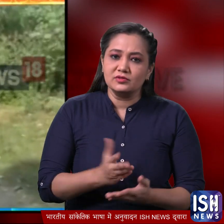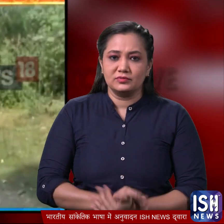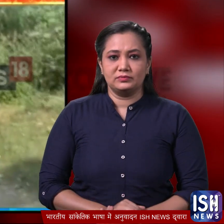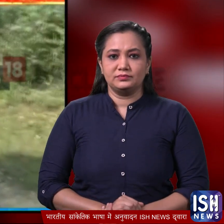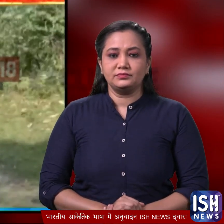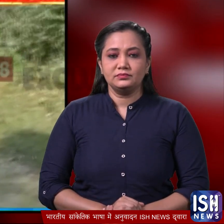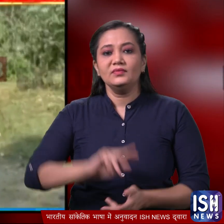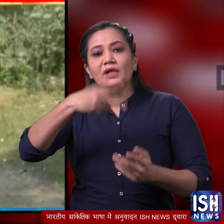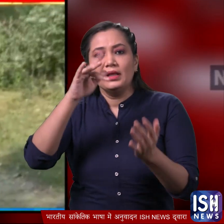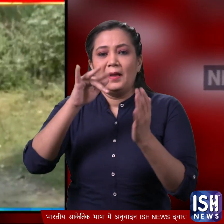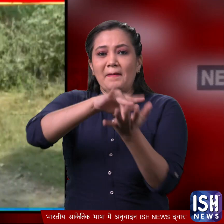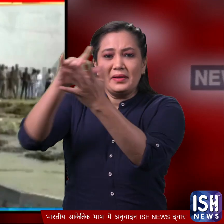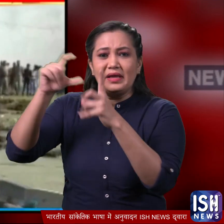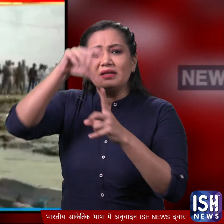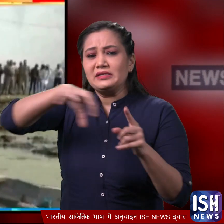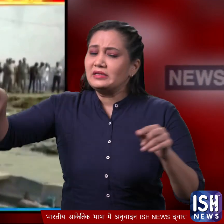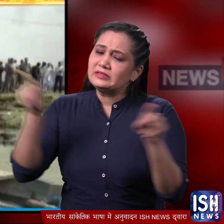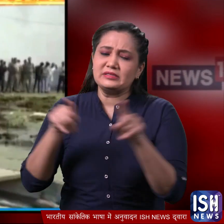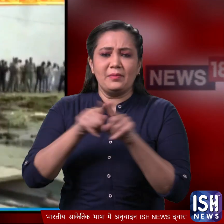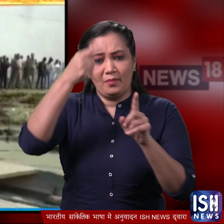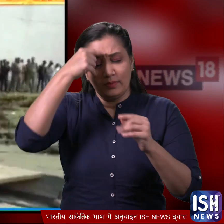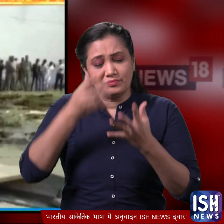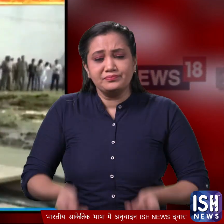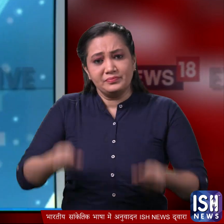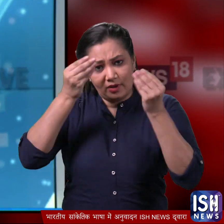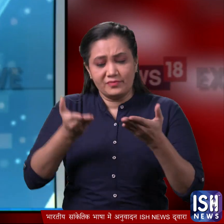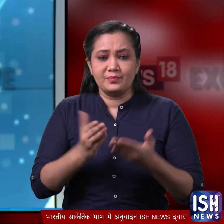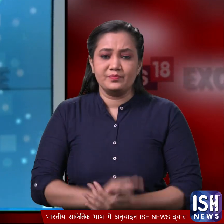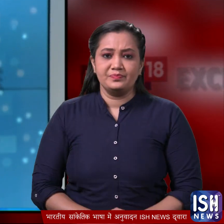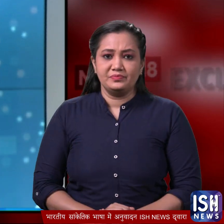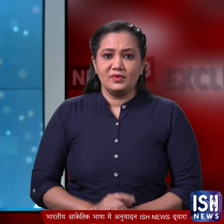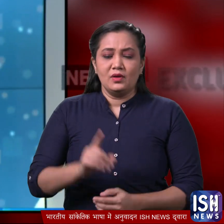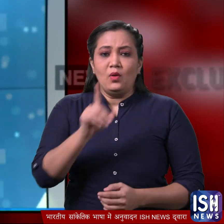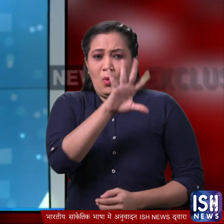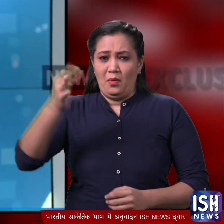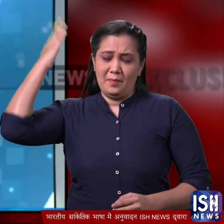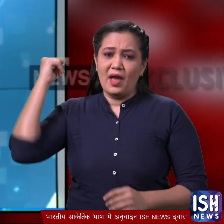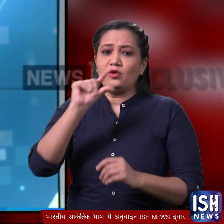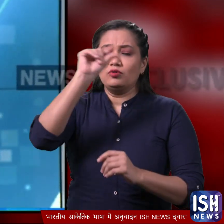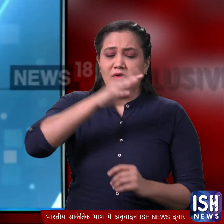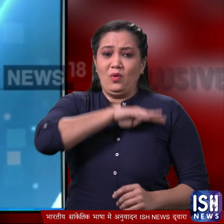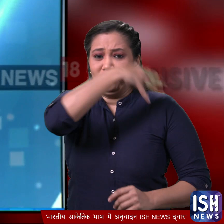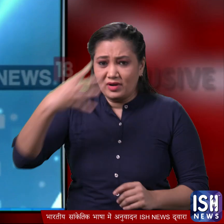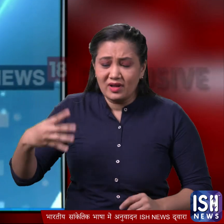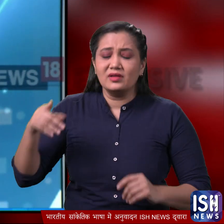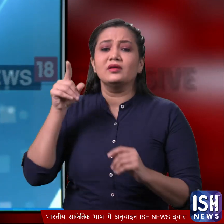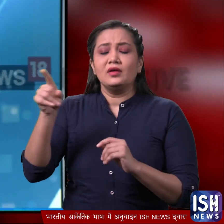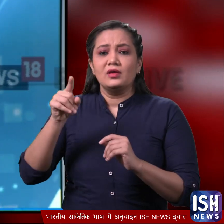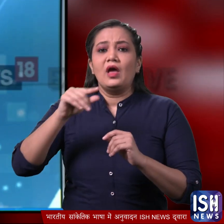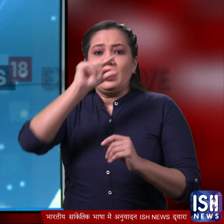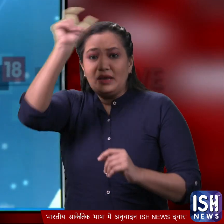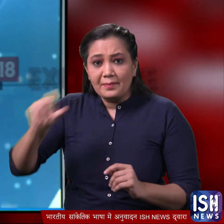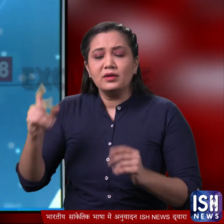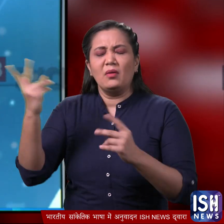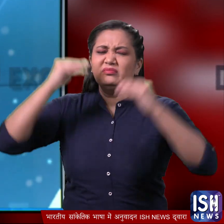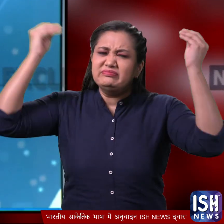हैं। राज्य के कुछ दूसरे जिलों में भी इसी तरह लोगों की परेशानी बढ़ गई। सौभाग्य की बात है कि पिछले हफ्ते उत्तराखंड और नेपाल में बारिश ने जो कहर